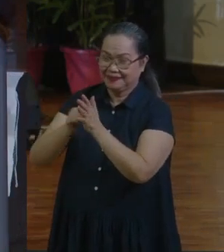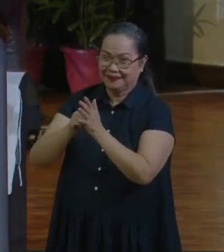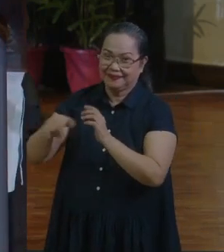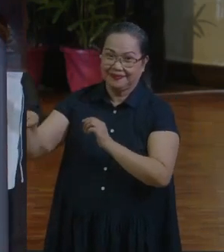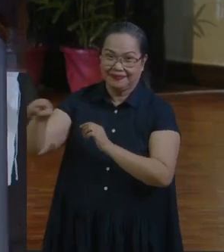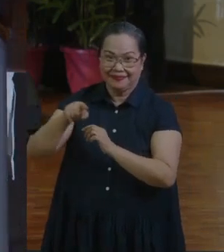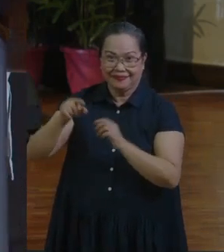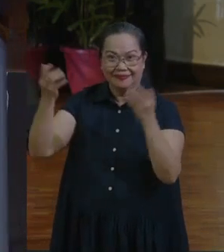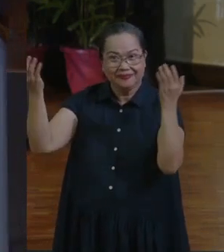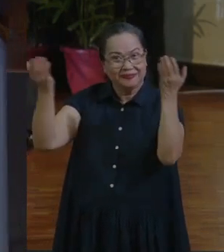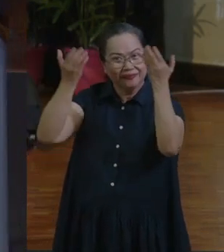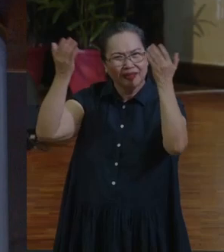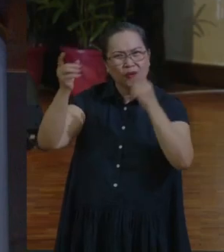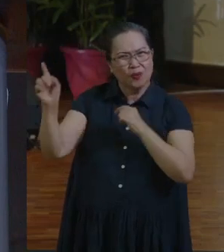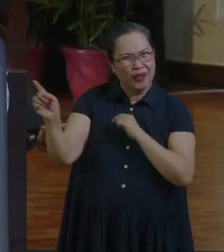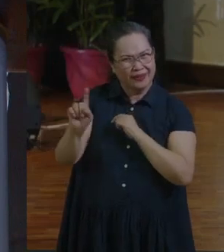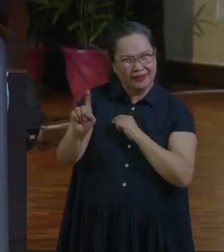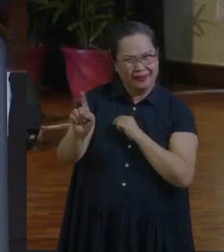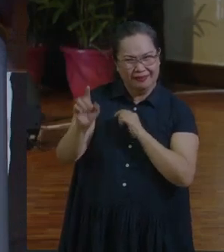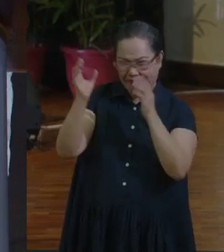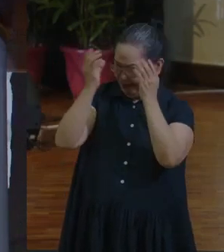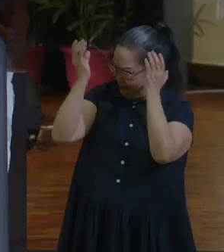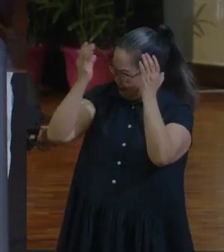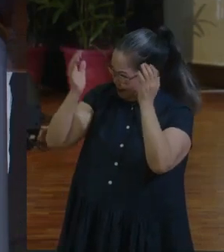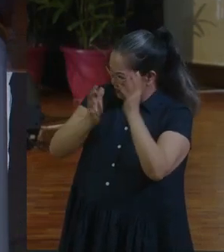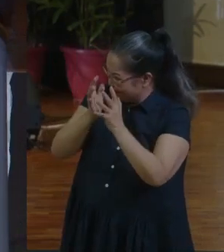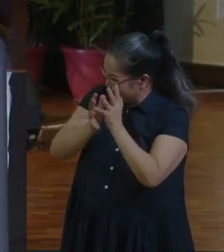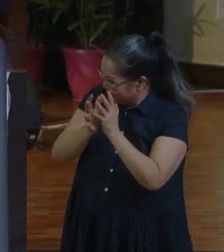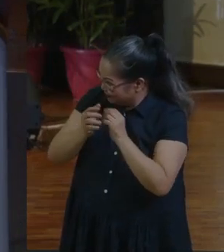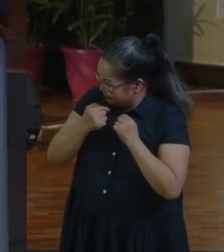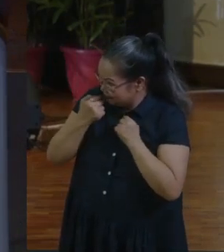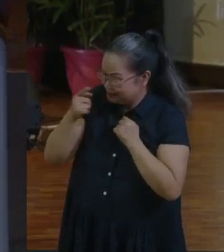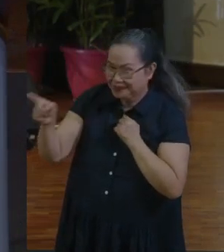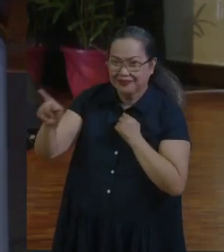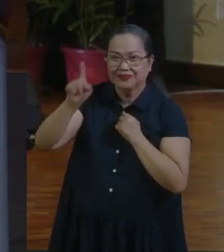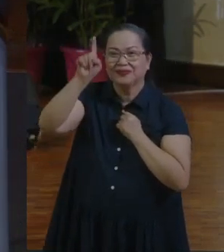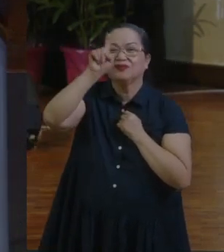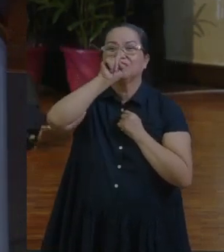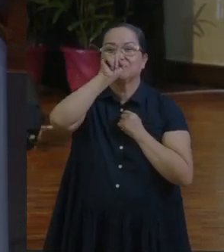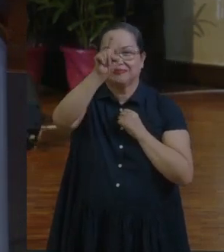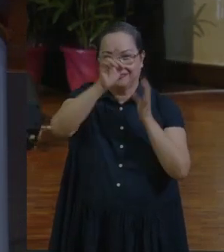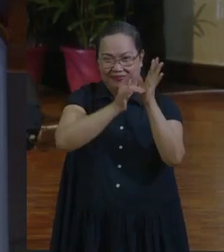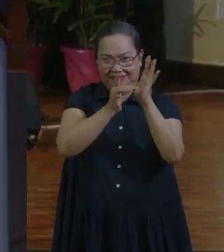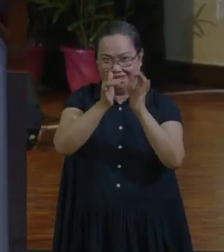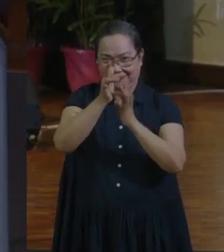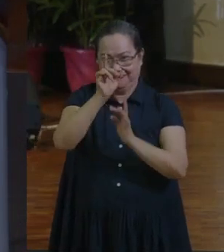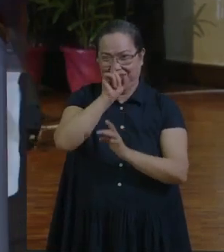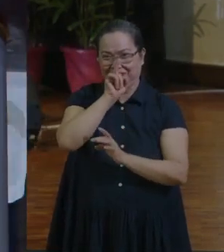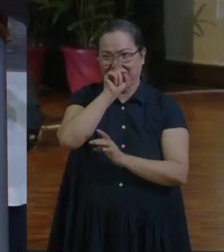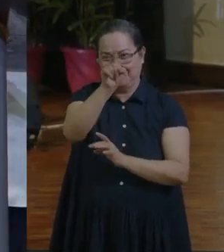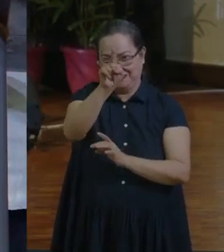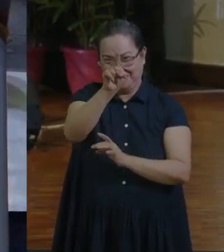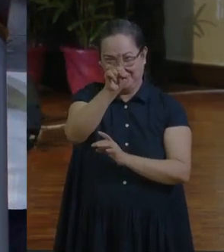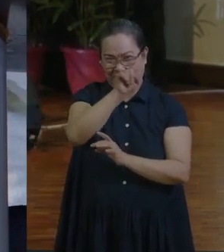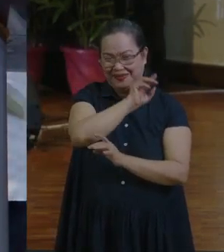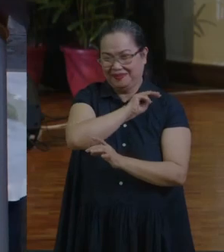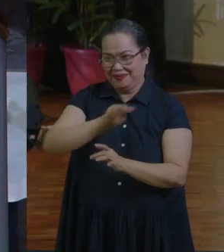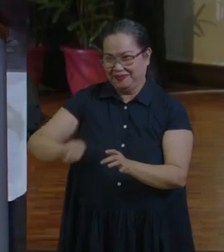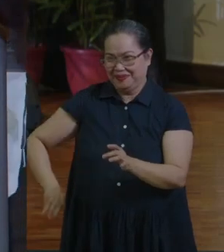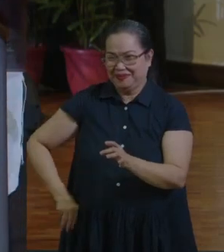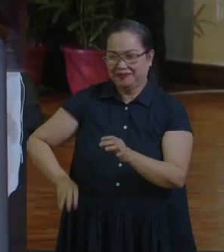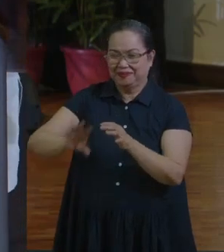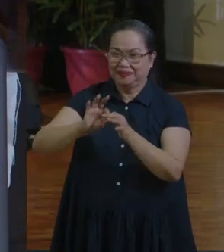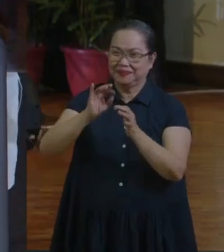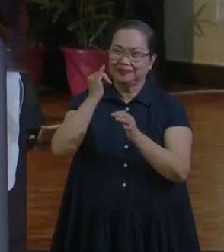ating pinagdiriwang. Na si Jesus nga ang tunay na ipinangakong Mesiyas ng Israel